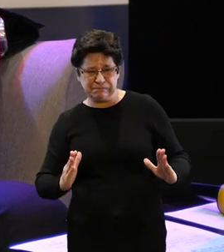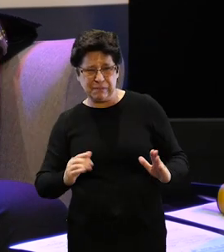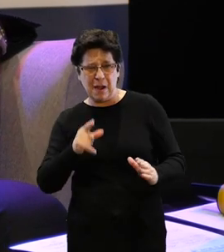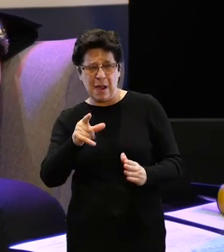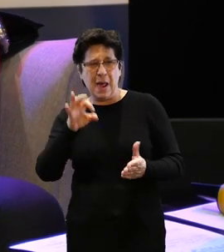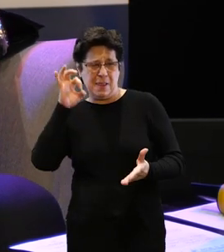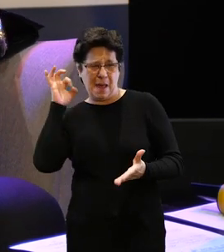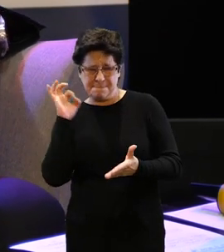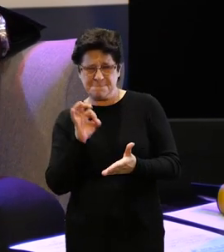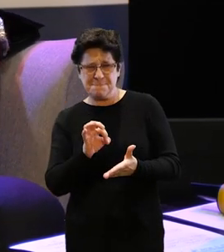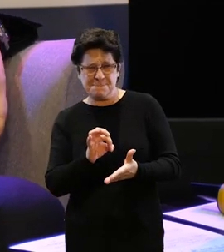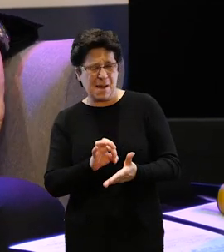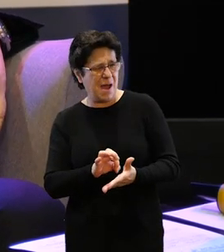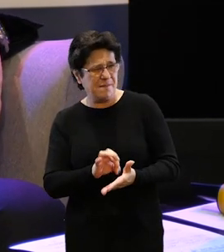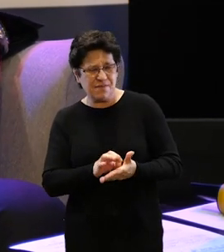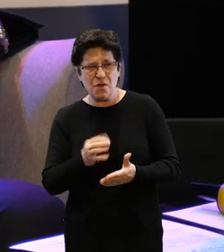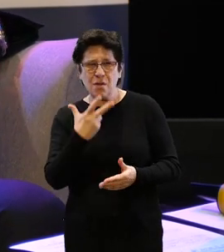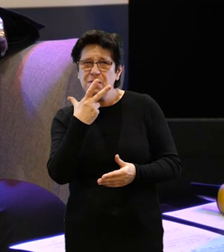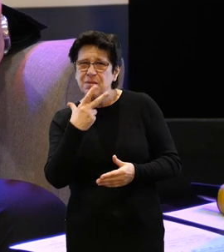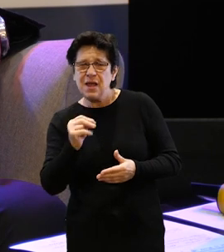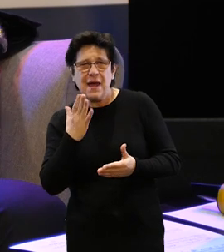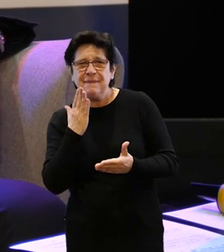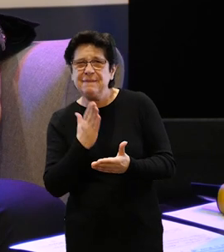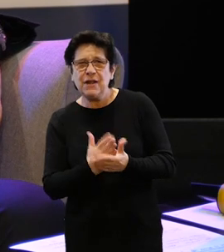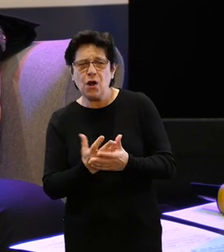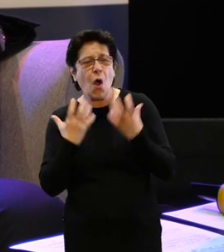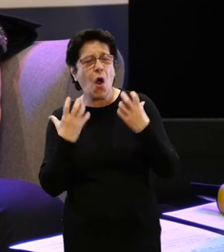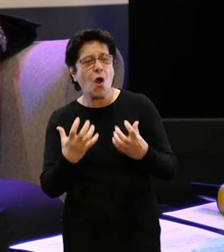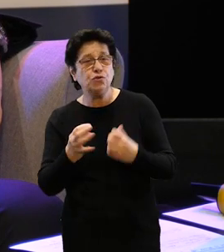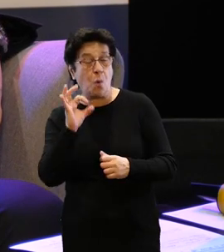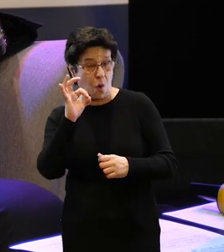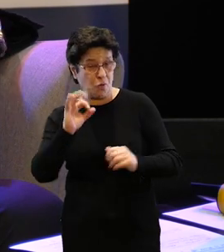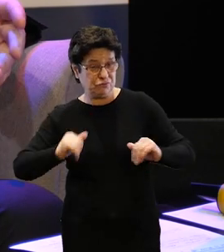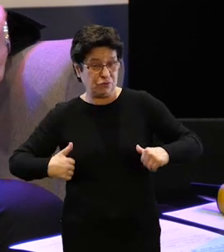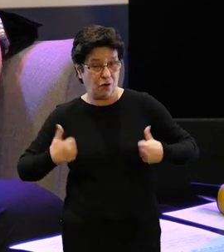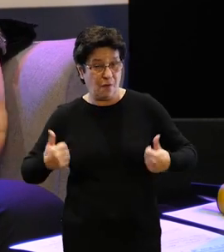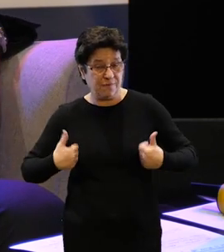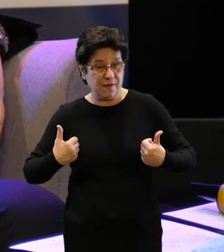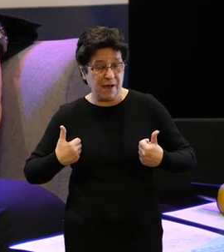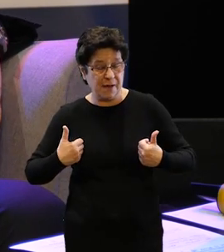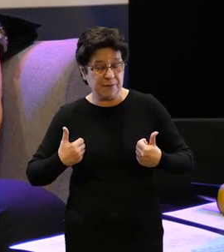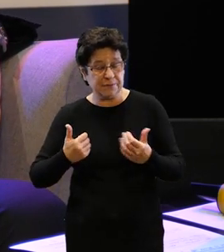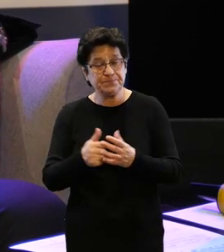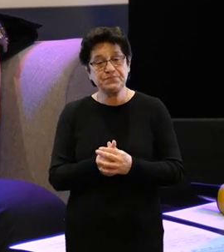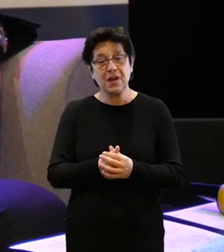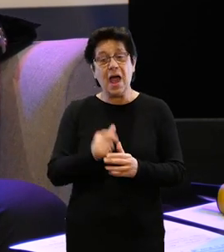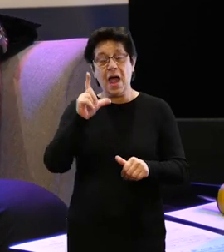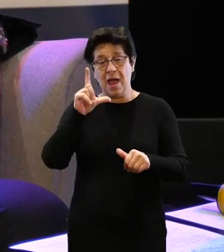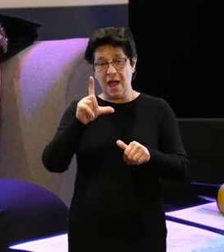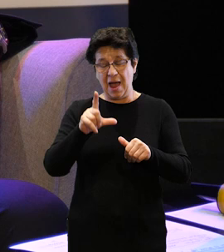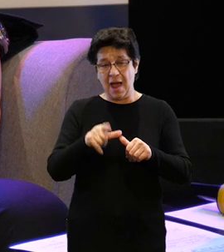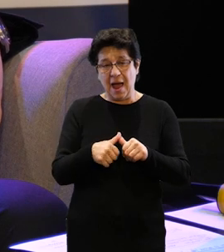na pewno ta znajomość nie tylko była jeżeli chodziło o zdrowie Stanisława felk ale